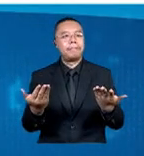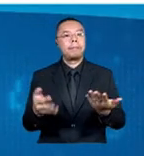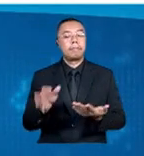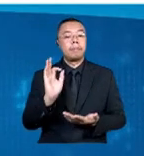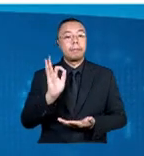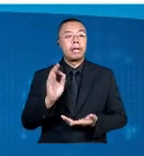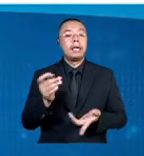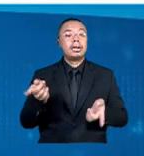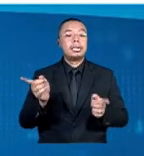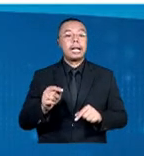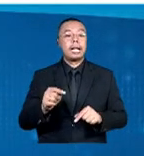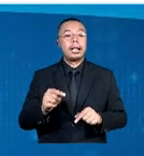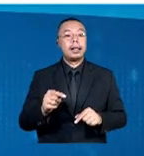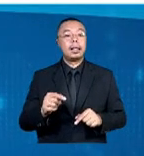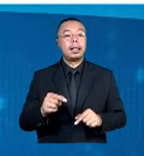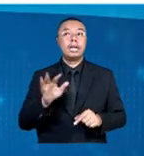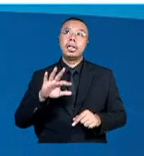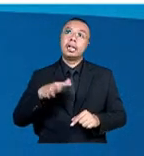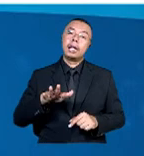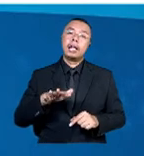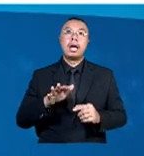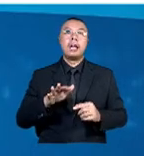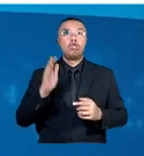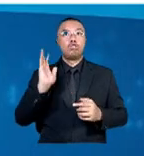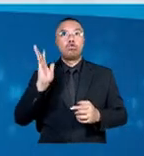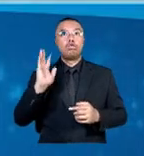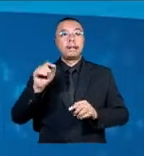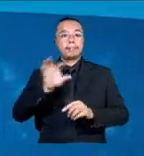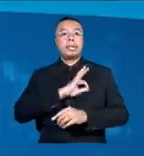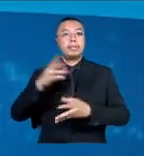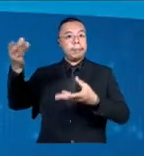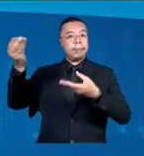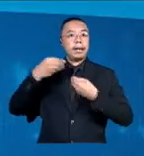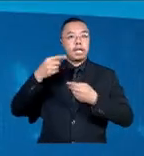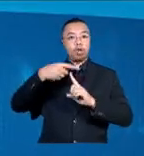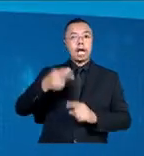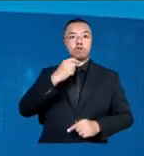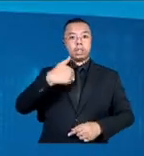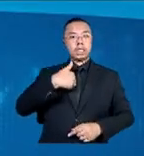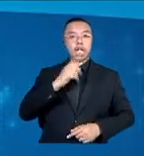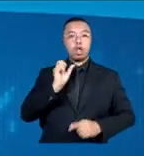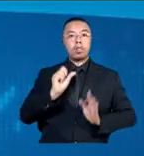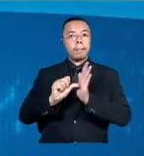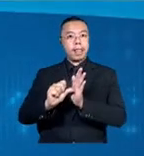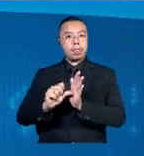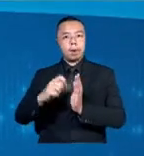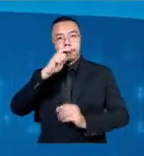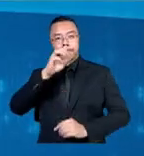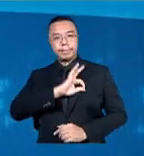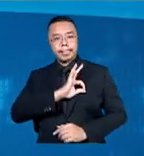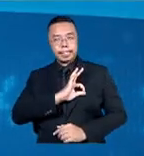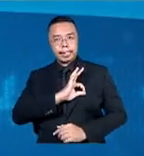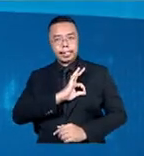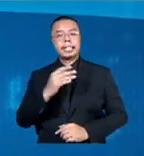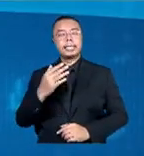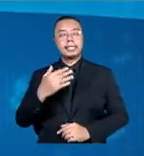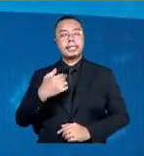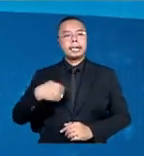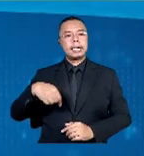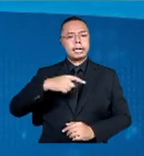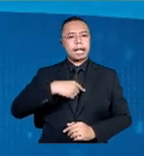ya. Jadi sebagai status presiden ini ditugaskan oleh Bapak Presiden untuk membantu beliau. Walaupun